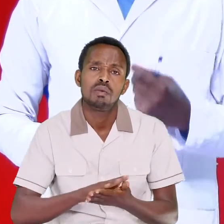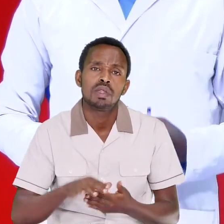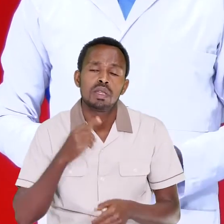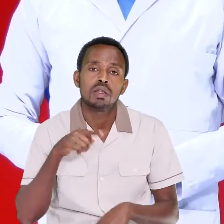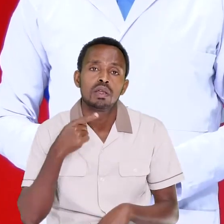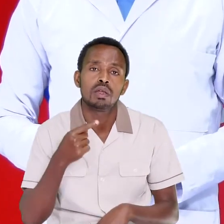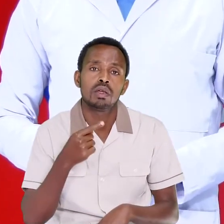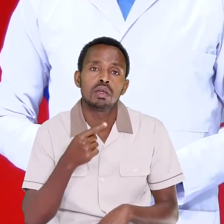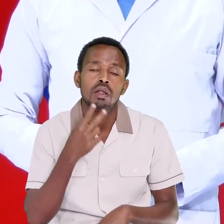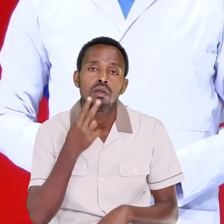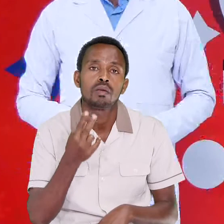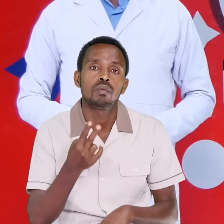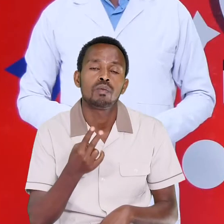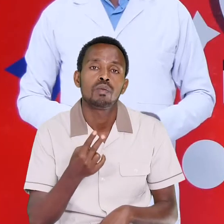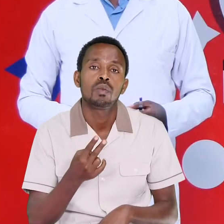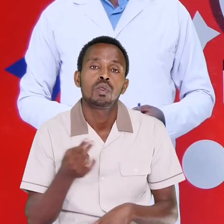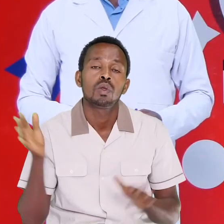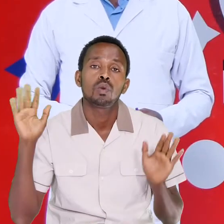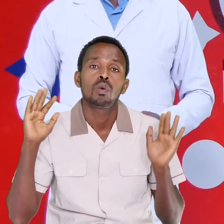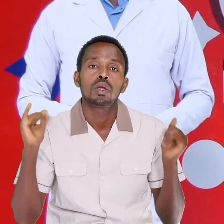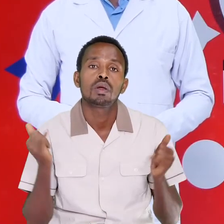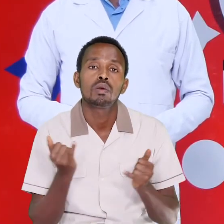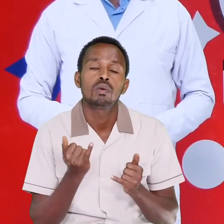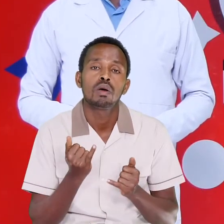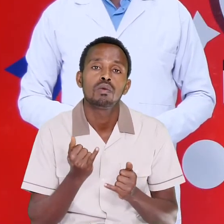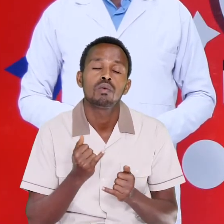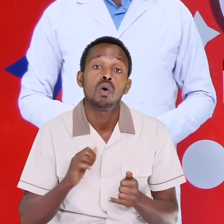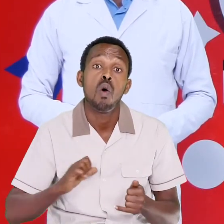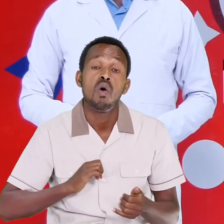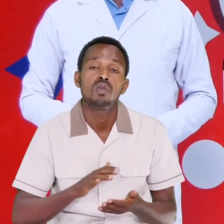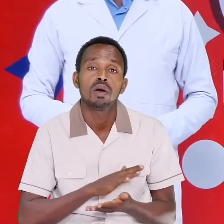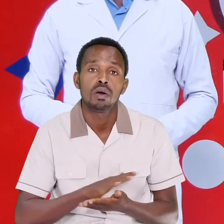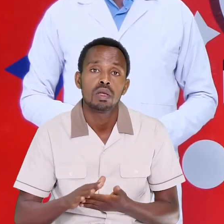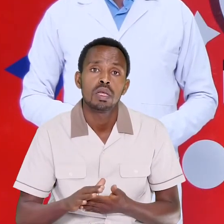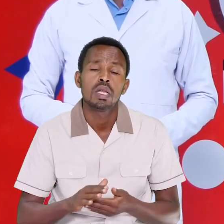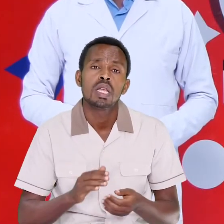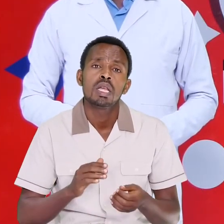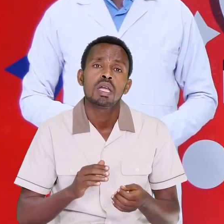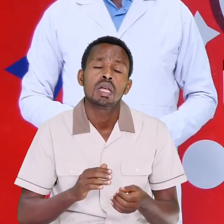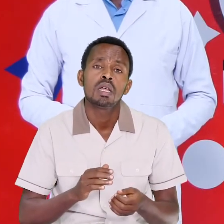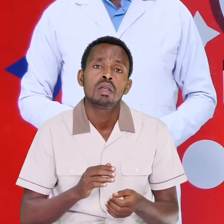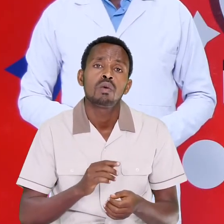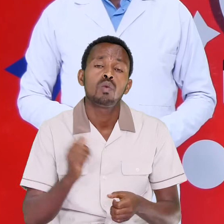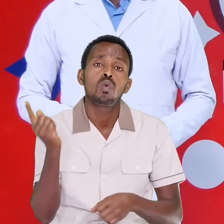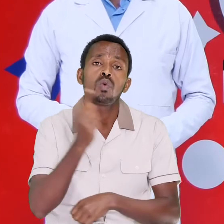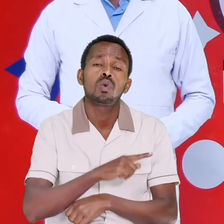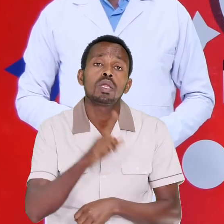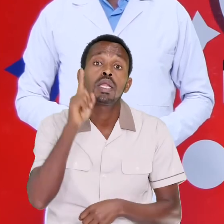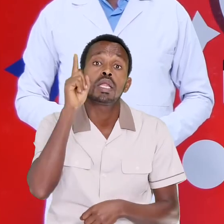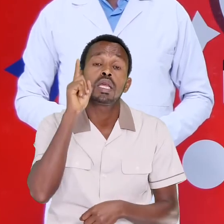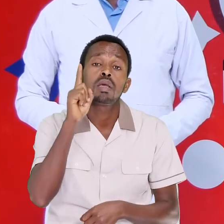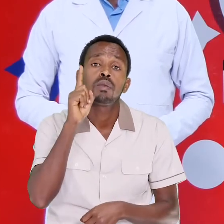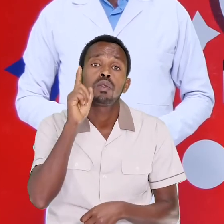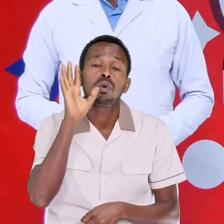jennee ilaalleerra. Joobirri kun ofaaressuudhaaf guyyoota 150 akka